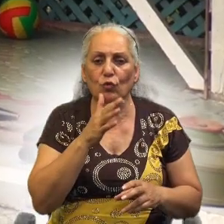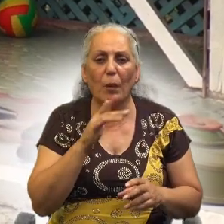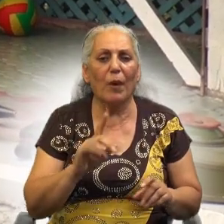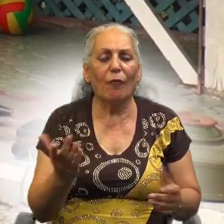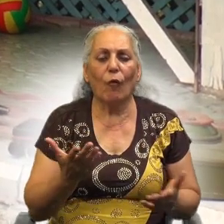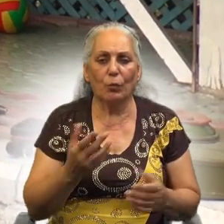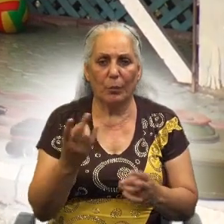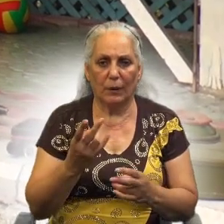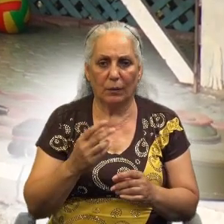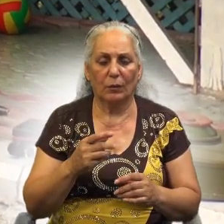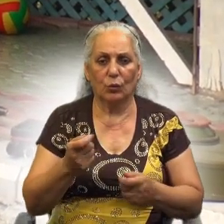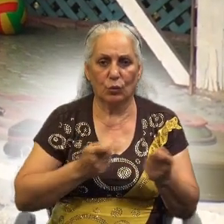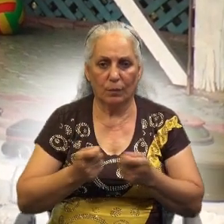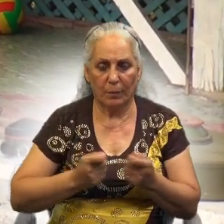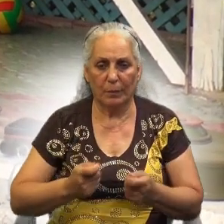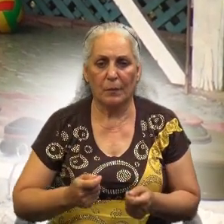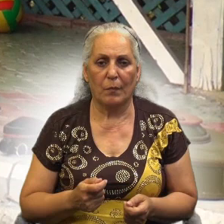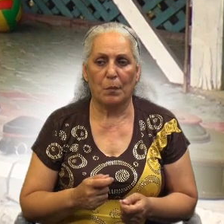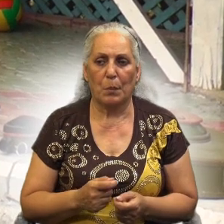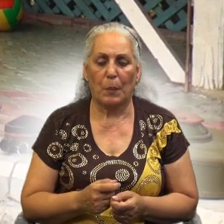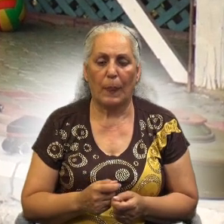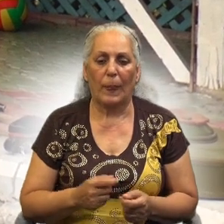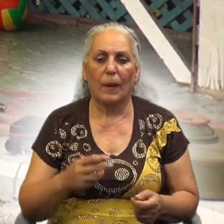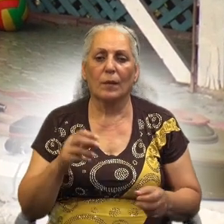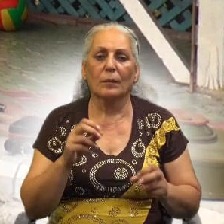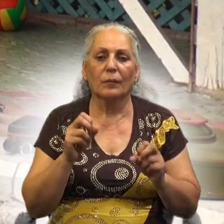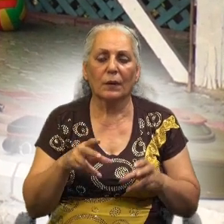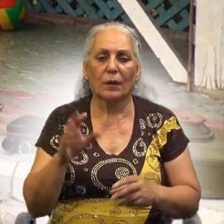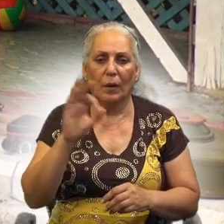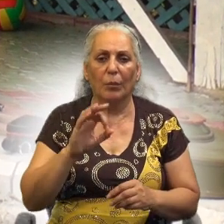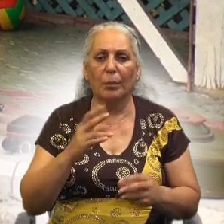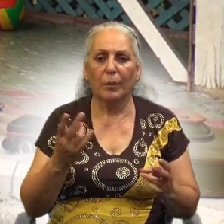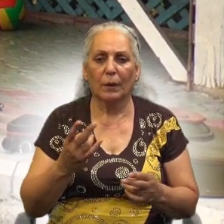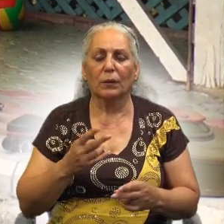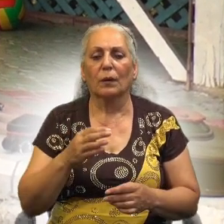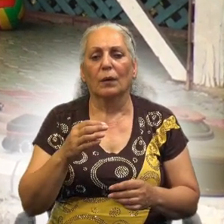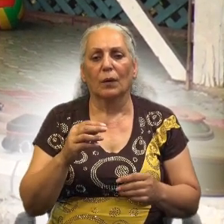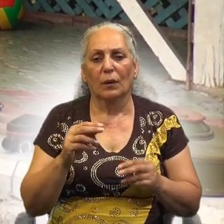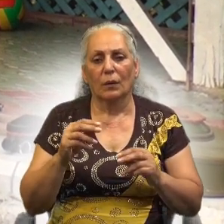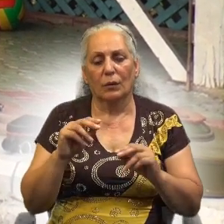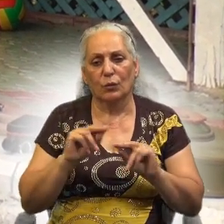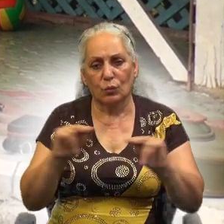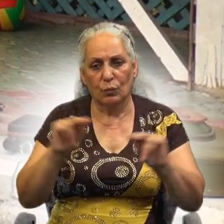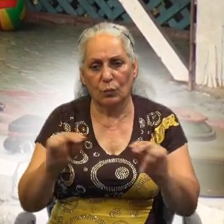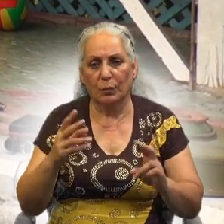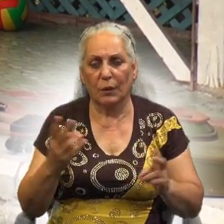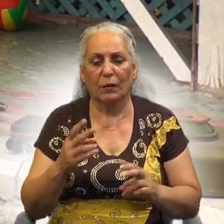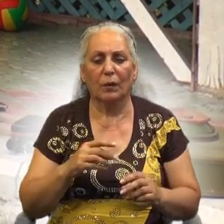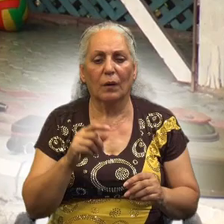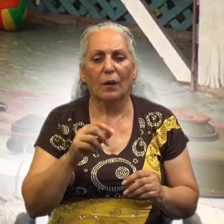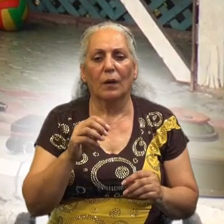Ականային վտանգի իրազեկման դասընթացները միտված են առաջին հերթին անվտանգ վարքագծի կանոնների ուսուցմանը,